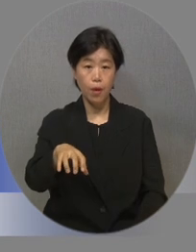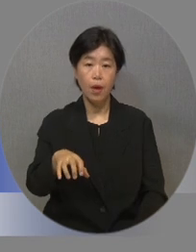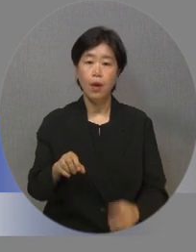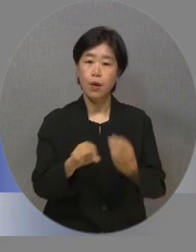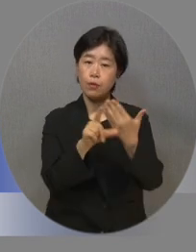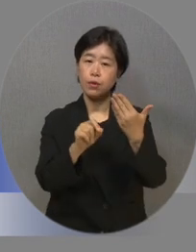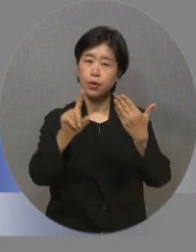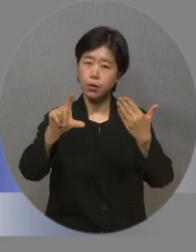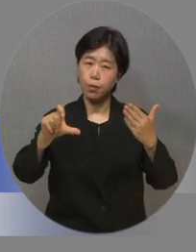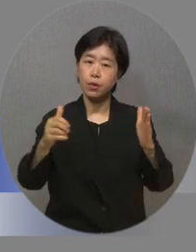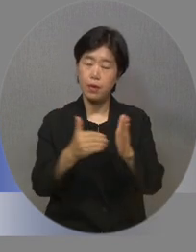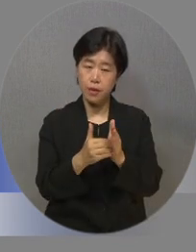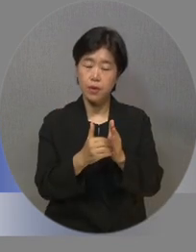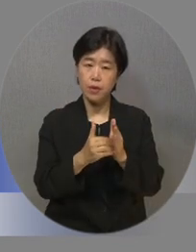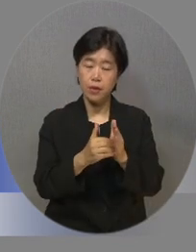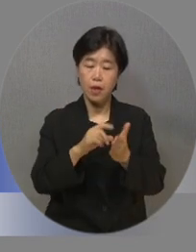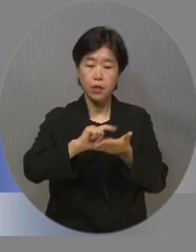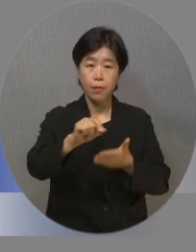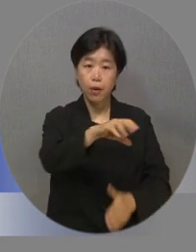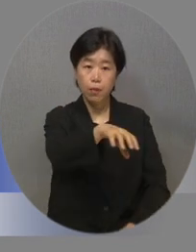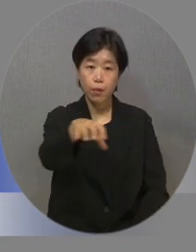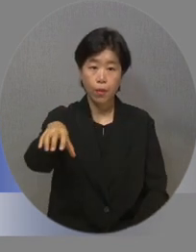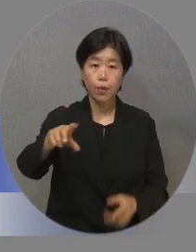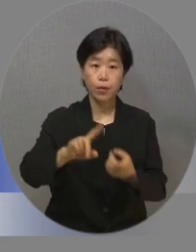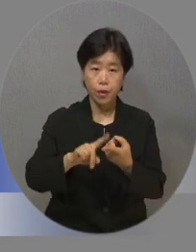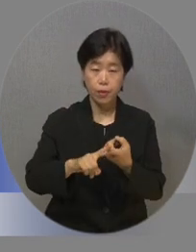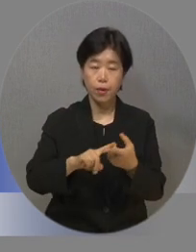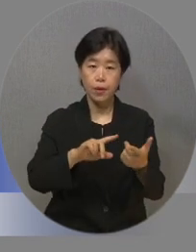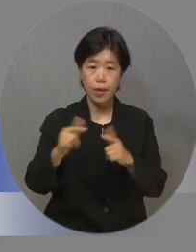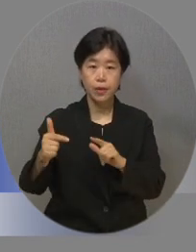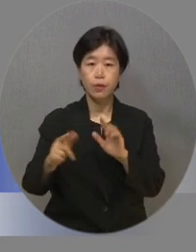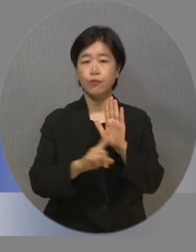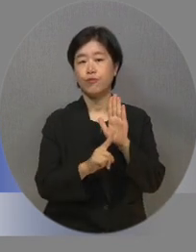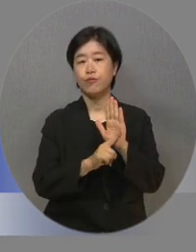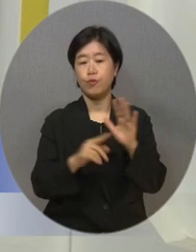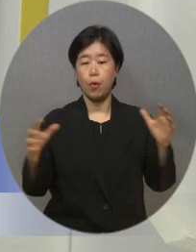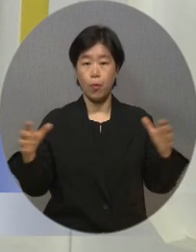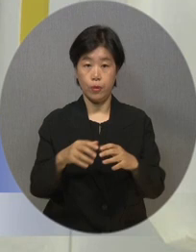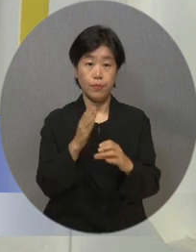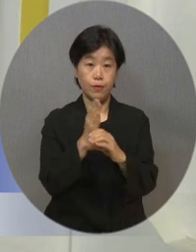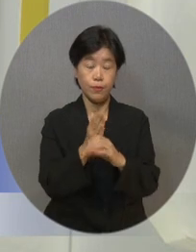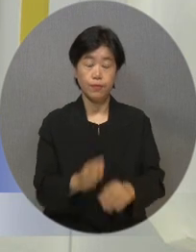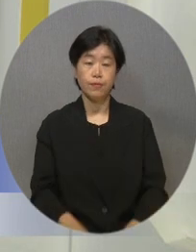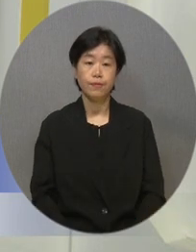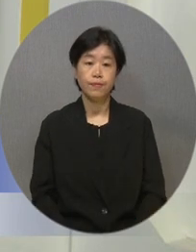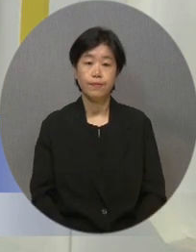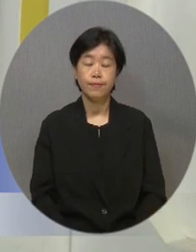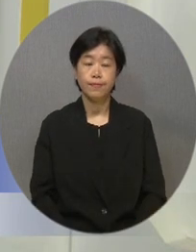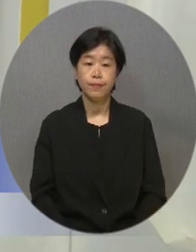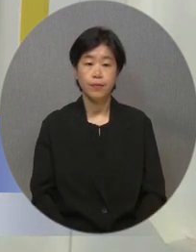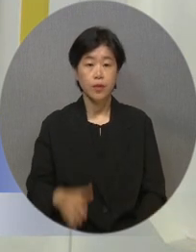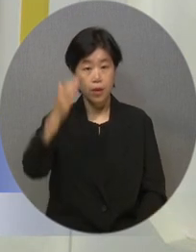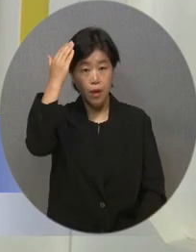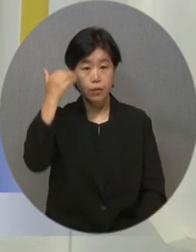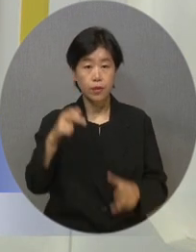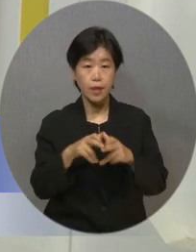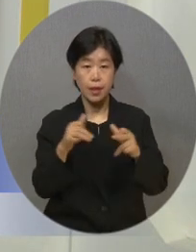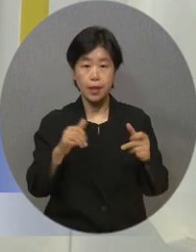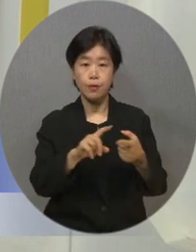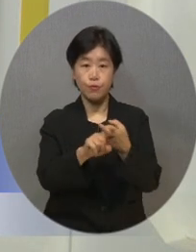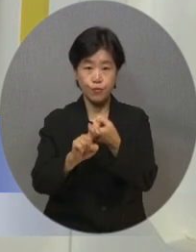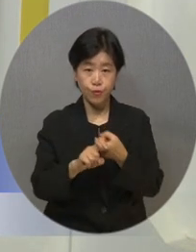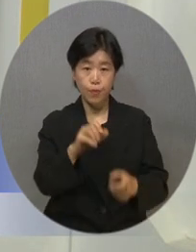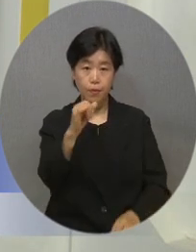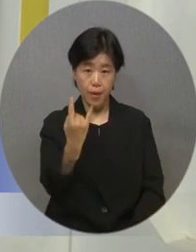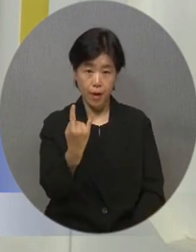기초자치단체를 대상으로 공모를 진행한다는 계획입니다 다음 뉴스입니다 한국